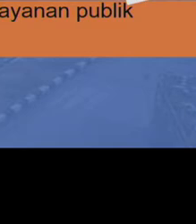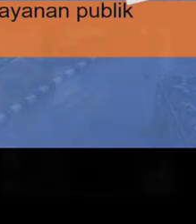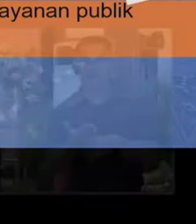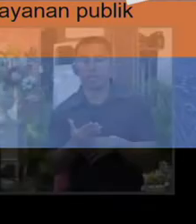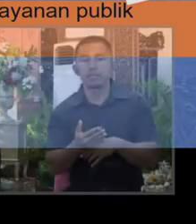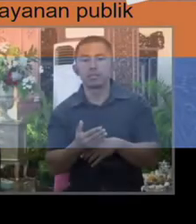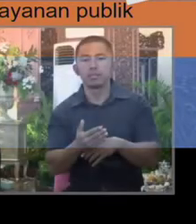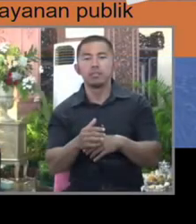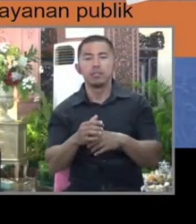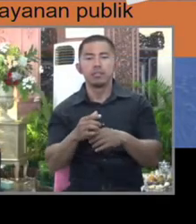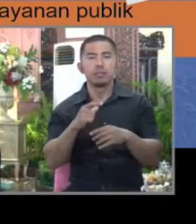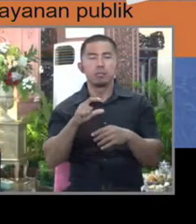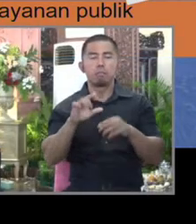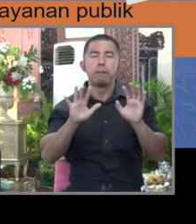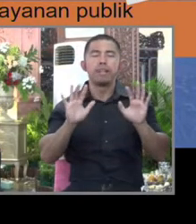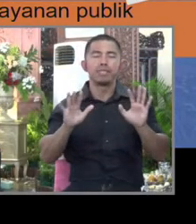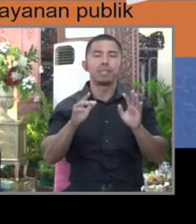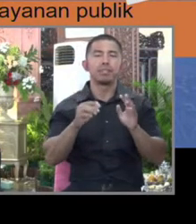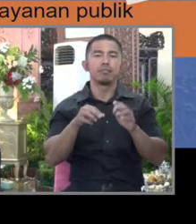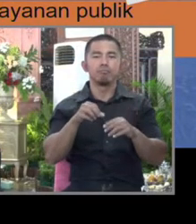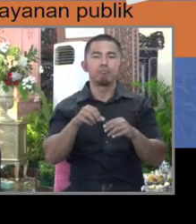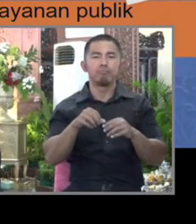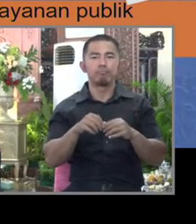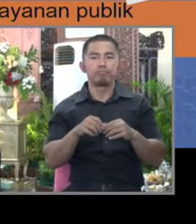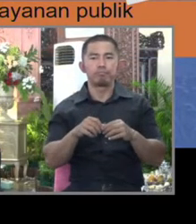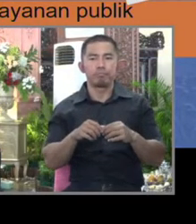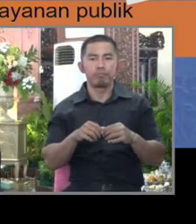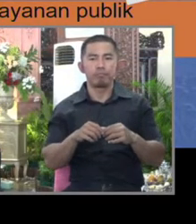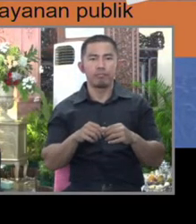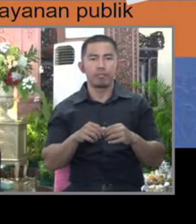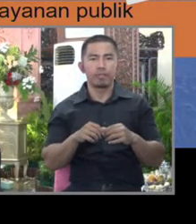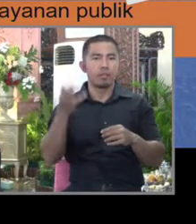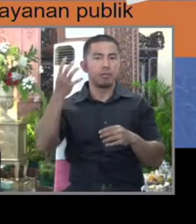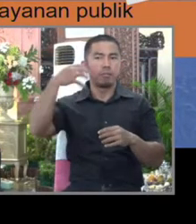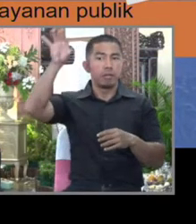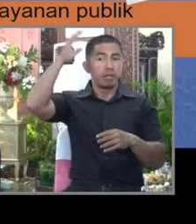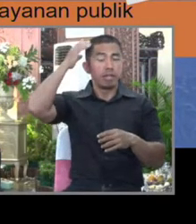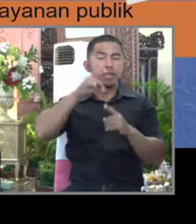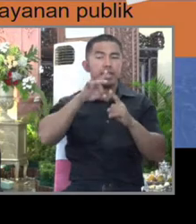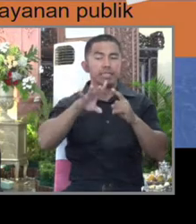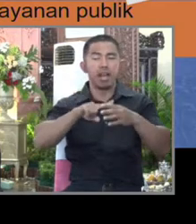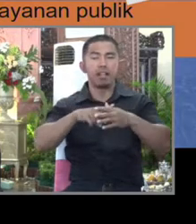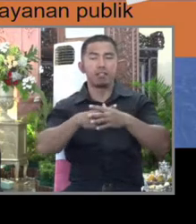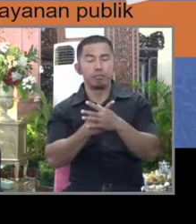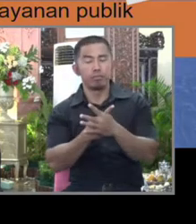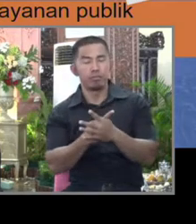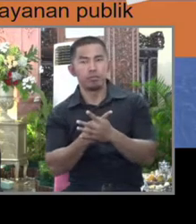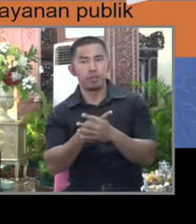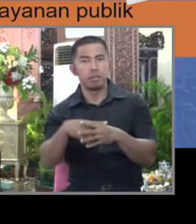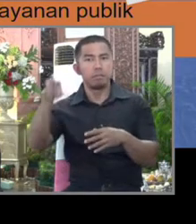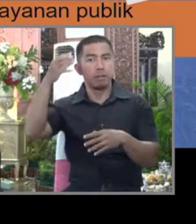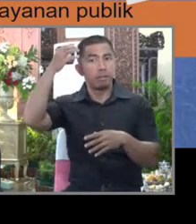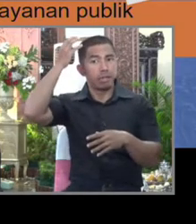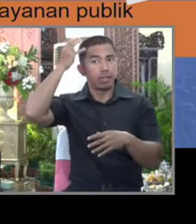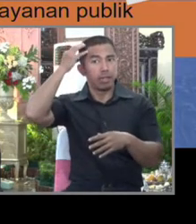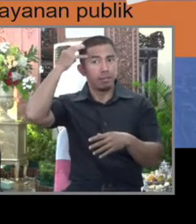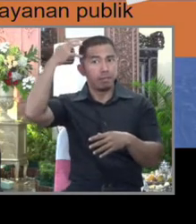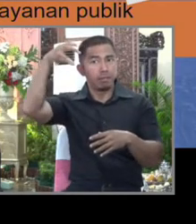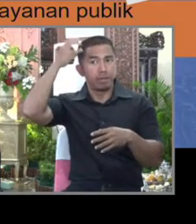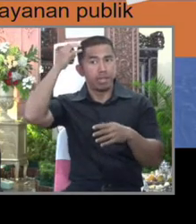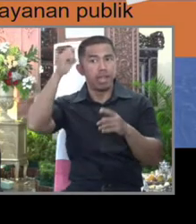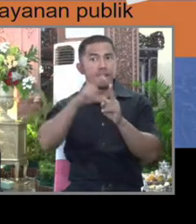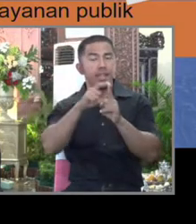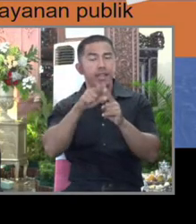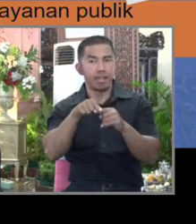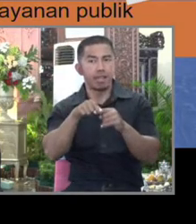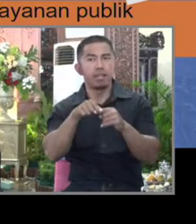cukup banyak yang disampaikan oleh baik pemerintah Desa maupun ke pemerintah daerah yaitu